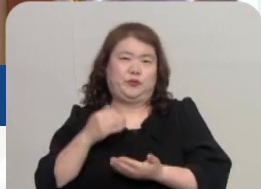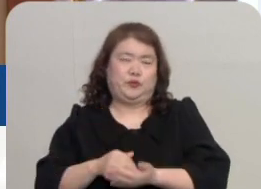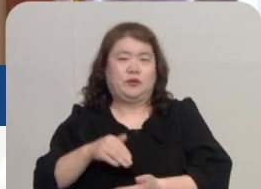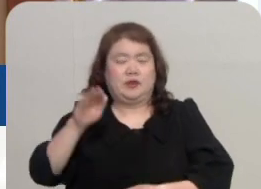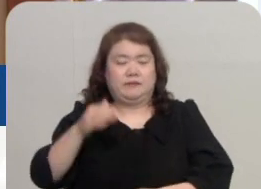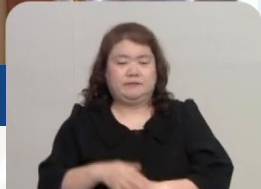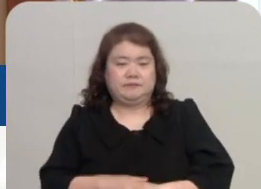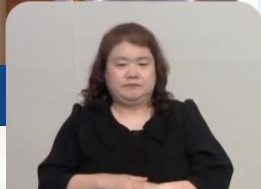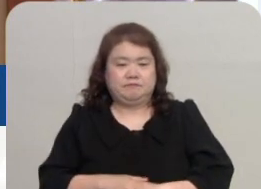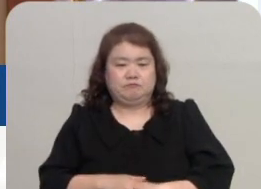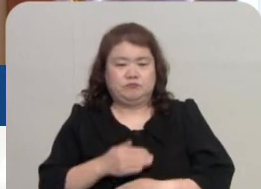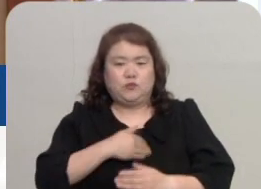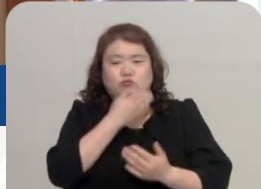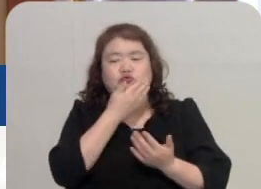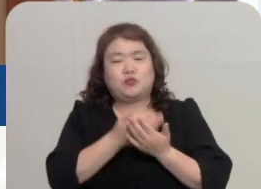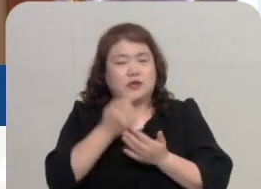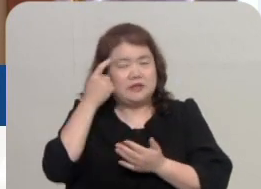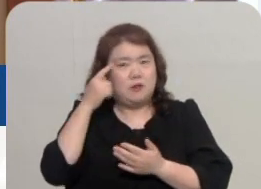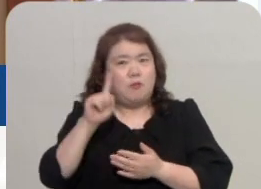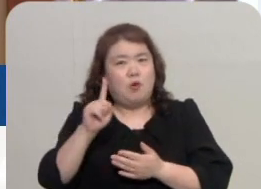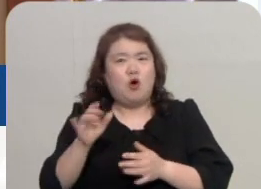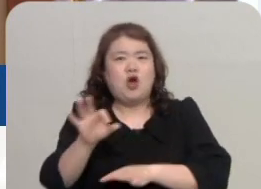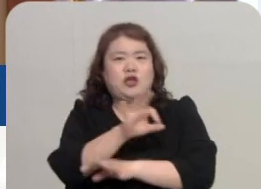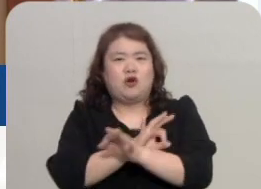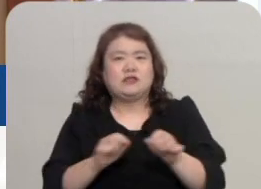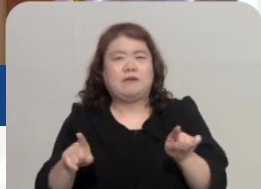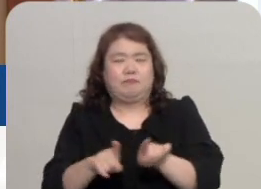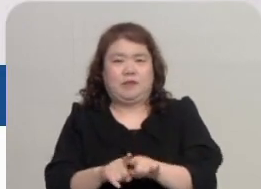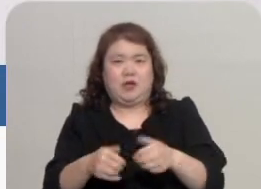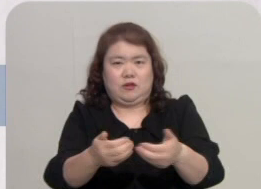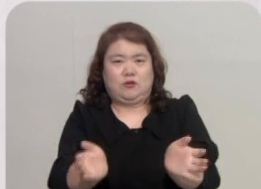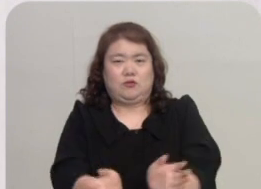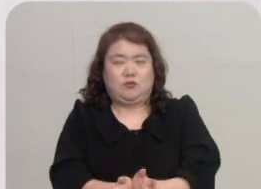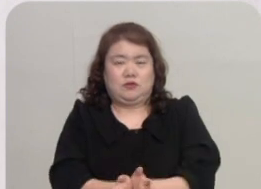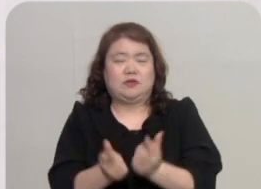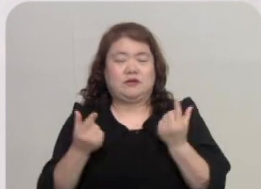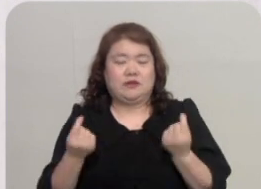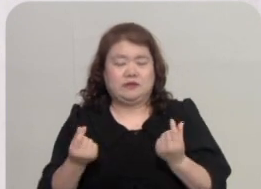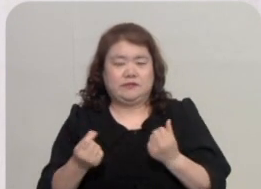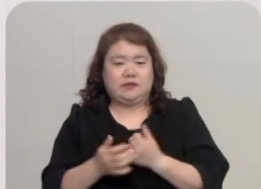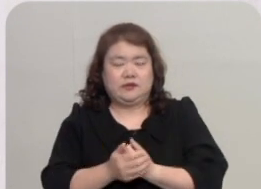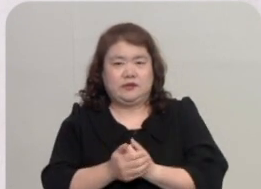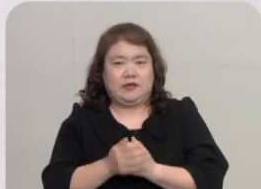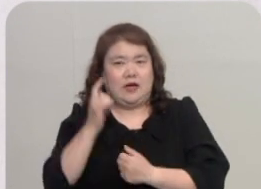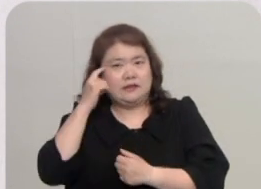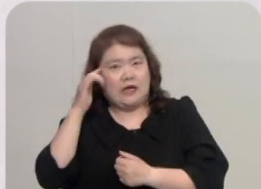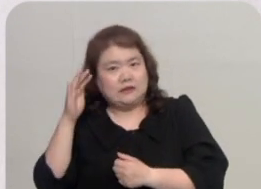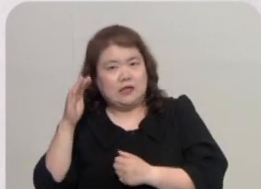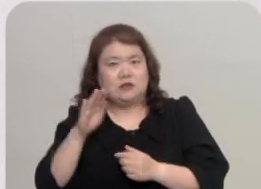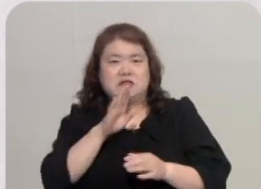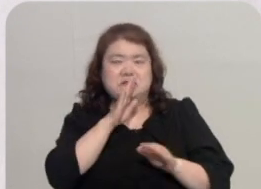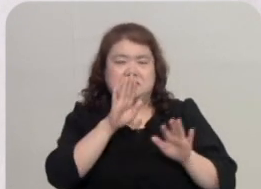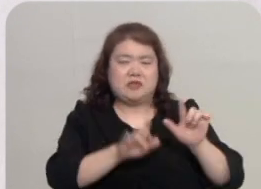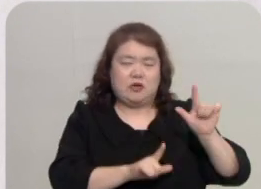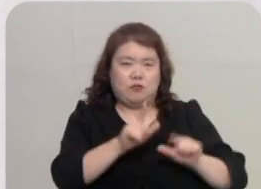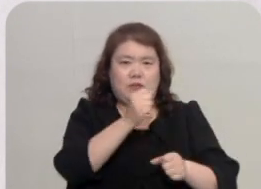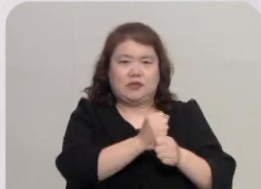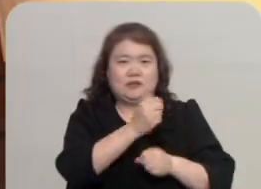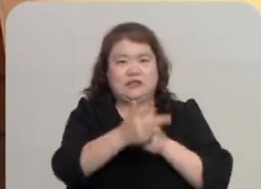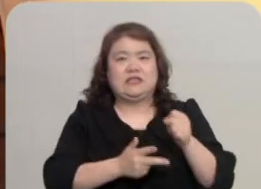있거든요. 그래서 저는 좀 중요하게 생각하는 게 경제 공동체인 것 같습니다. 상상을 현실로 만든 지